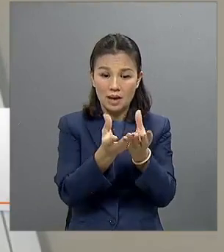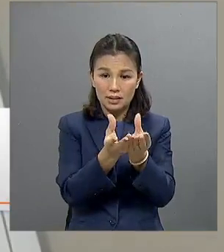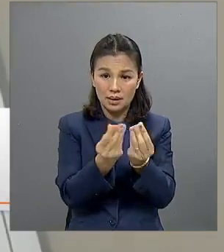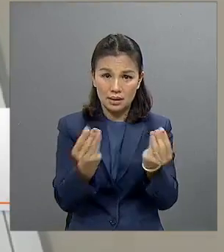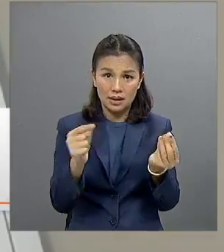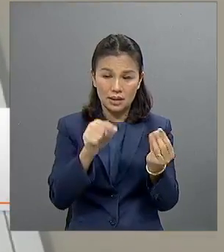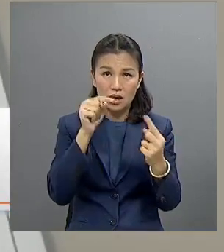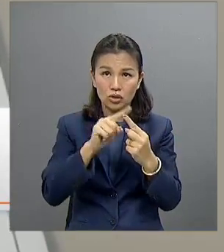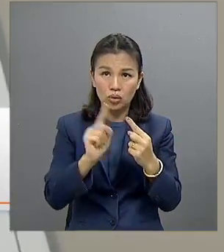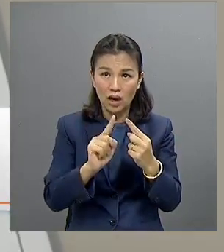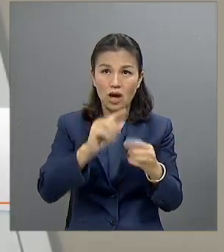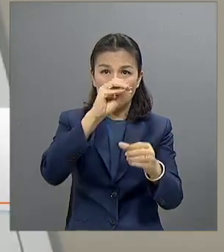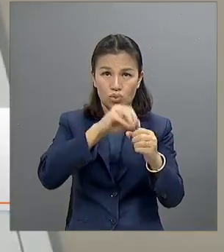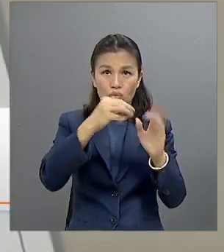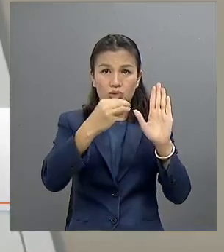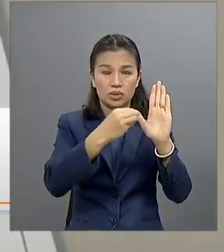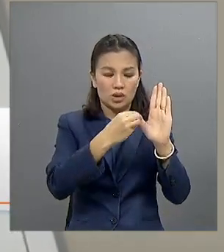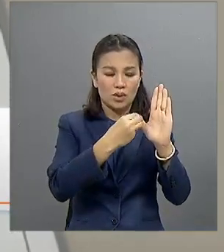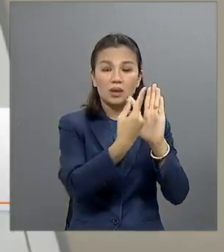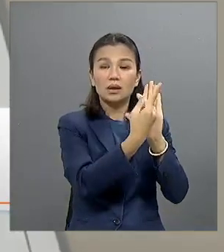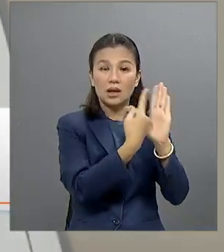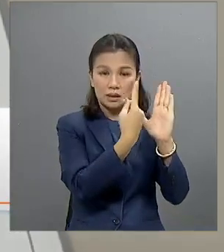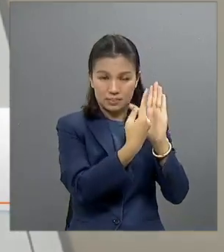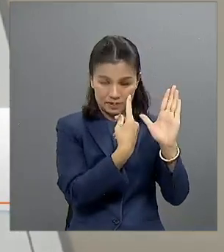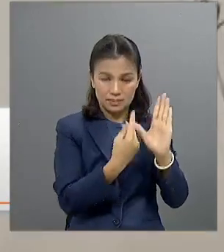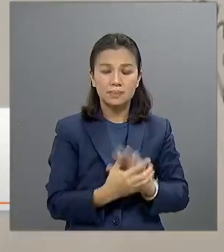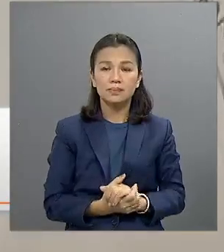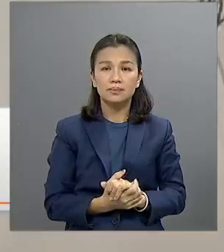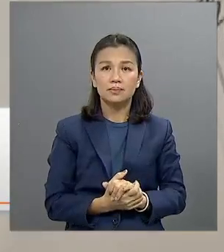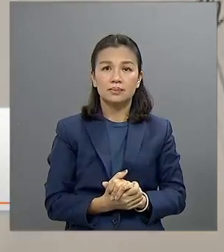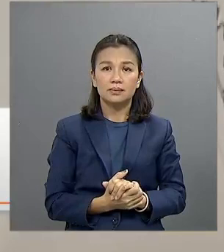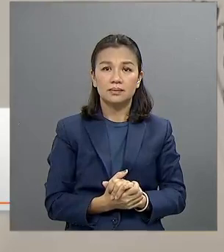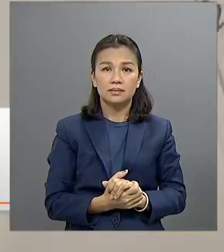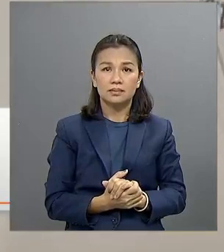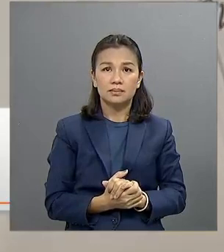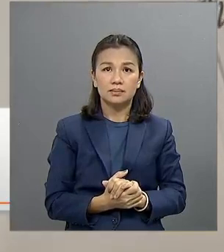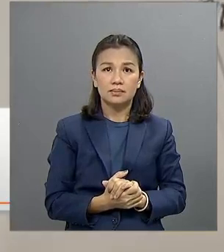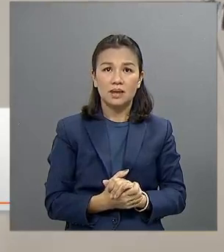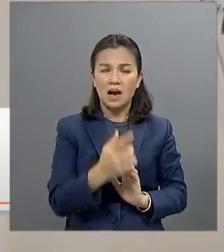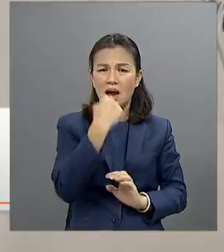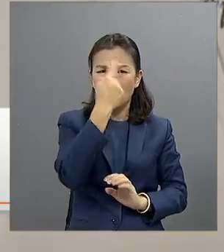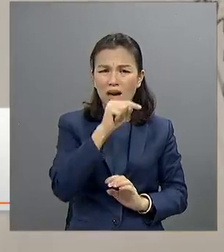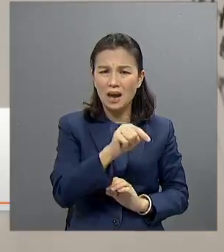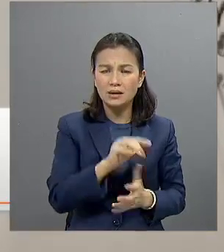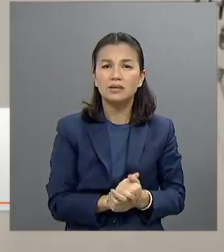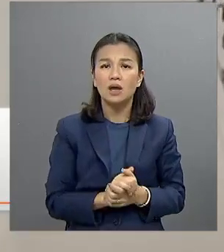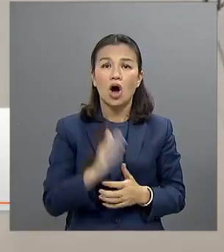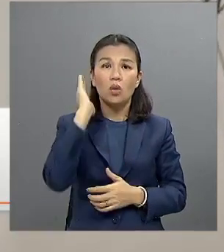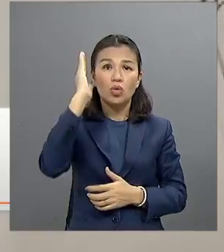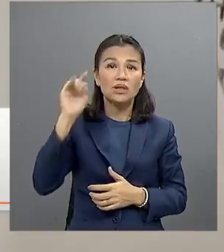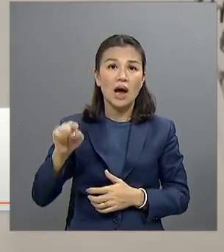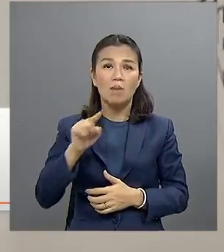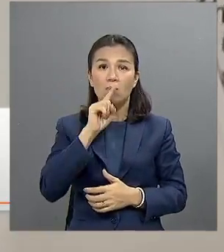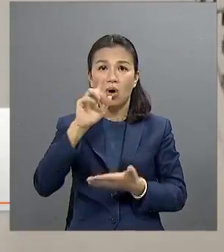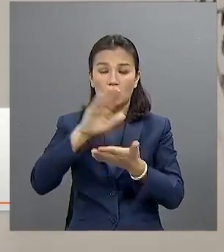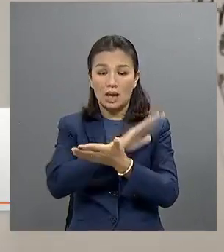น้ำร้อนอยู่ตำบลบ้านเก่าอำเภอเมืองจังหวัดกาญจนบุรีนะคะกับคู่กรณีซึ่งนายประเสริฐเนี่ยอ้างเอกสารสิทธิ์การครอบครองที่ดิน